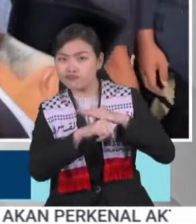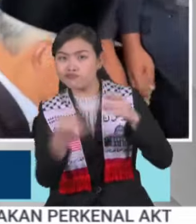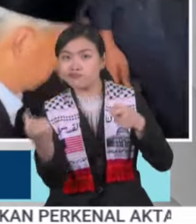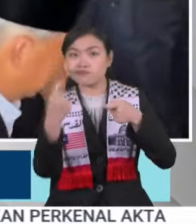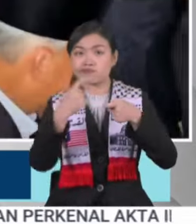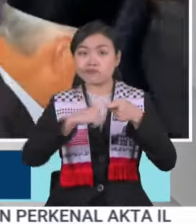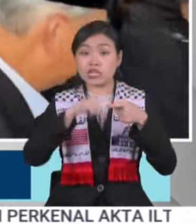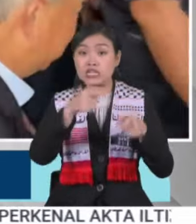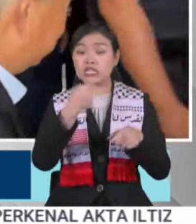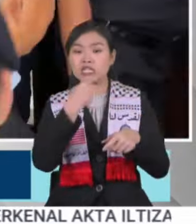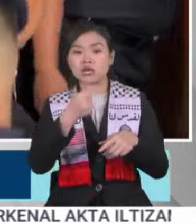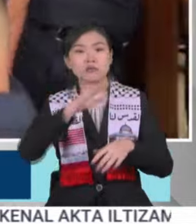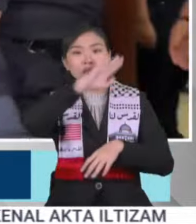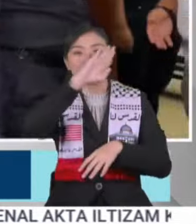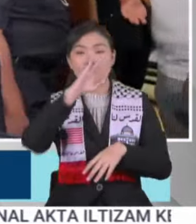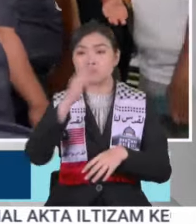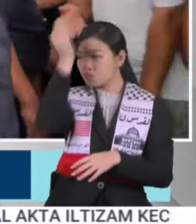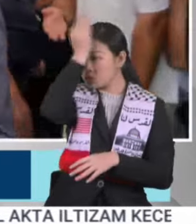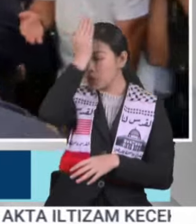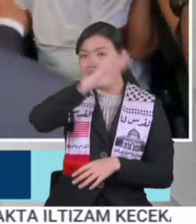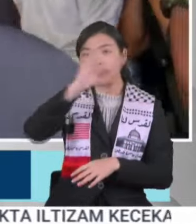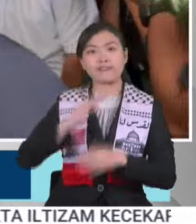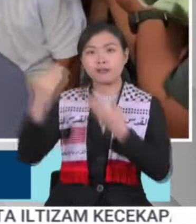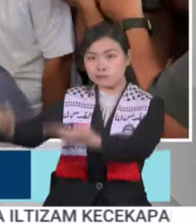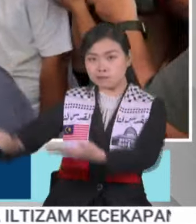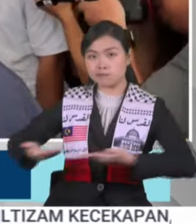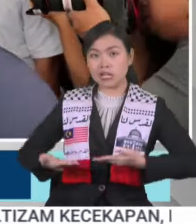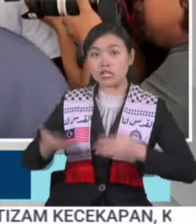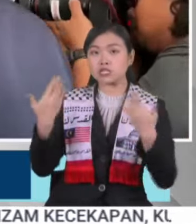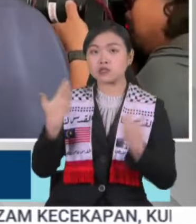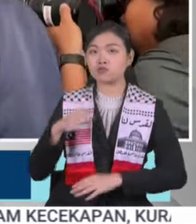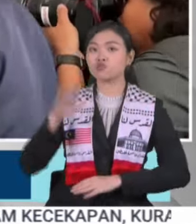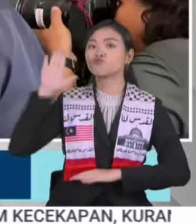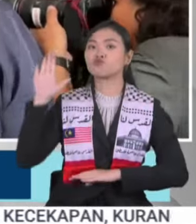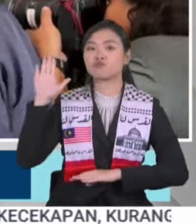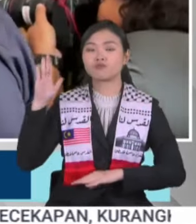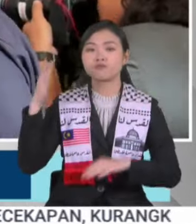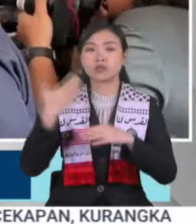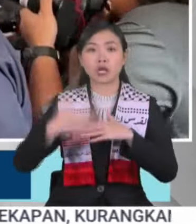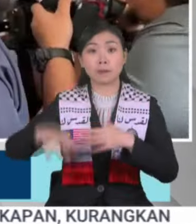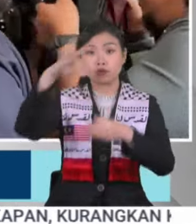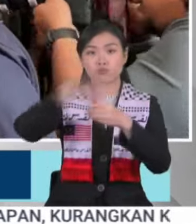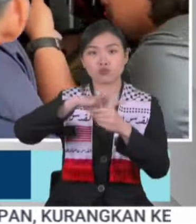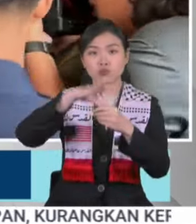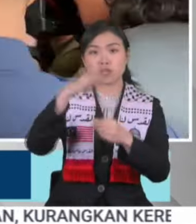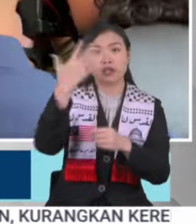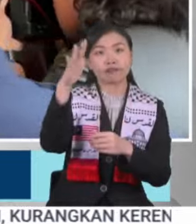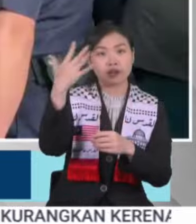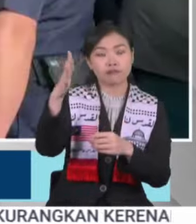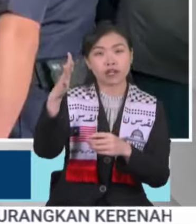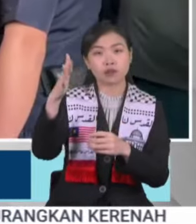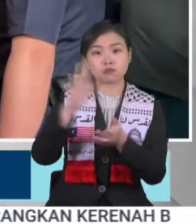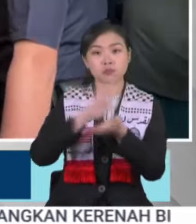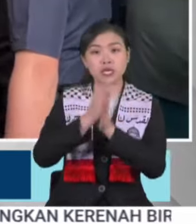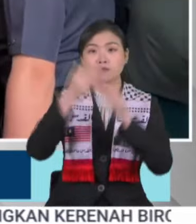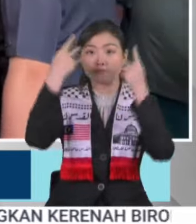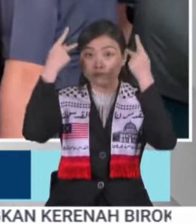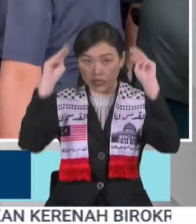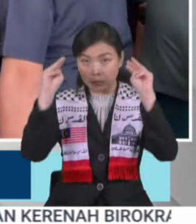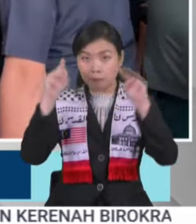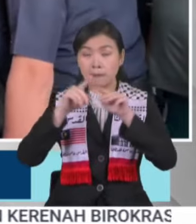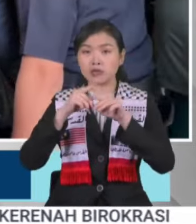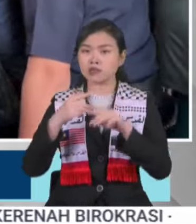Kenyataan menghasut berkenaan dakwaan beliau tidak dijemput oleh Yang di-Pertuan Agong selepas PRU15 untuk angkat sumpah sebagai Perdana Menteri walaupun